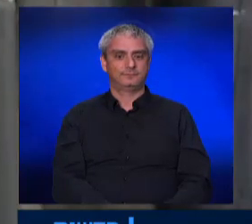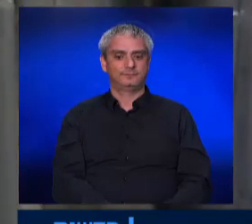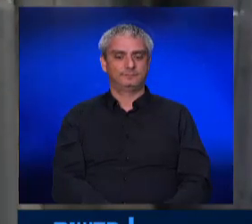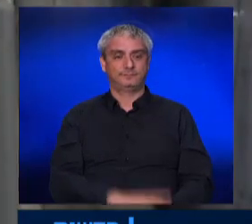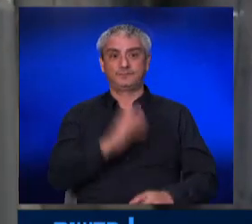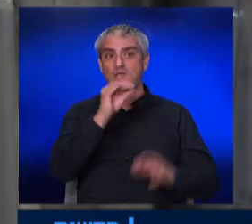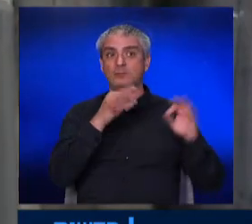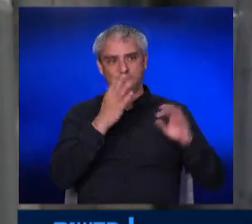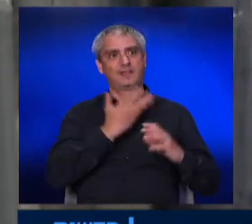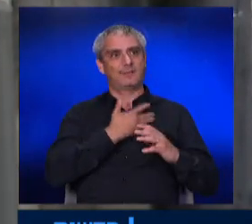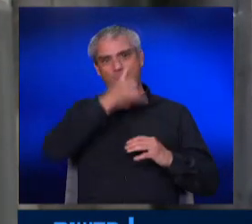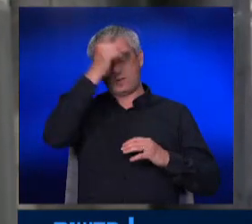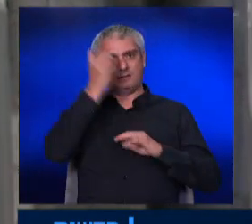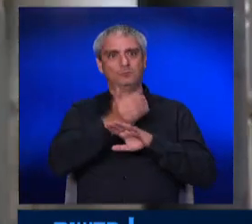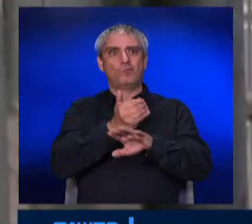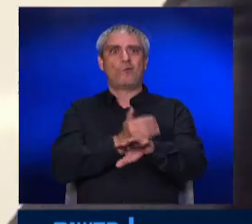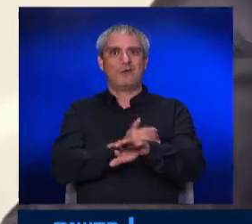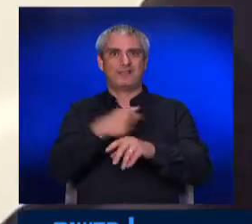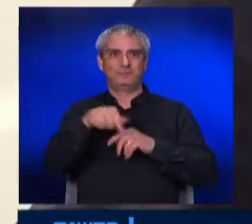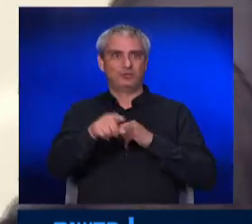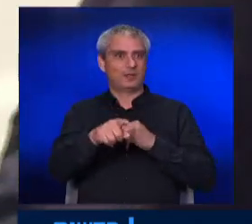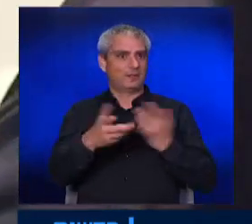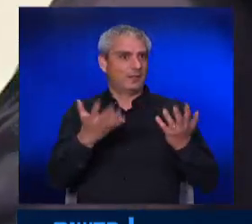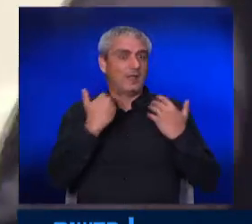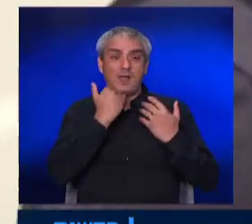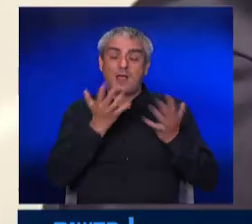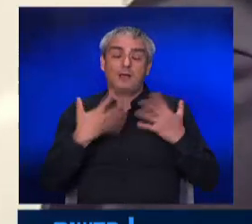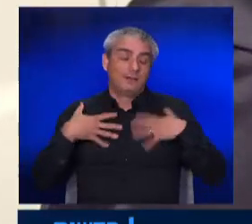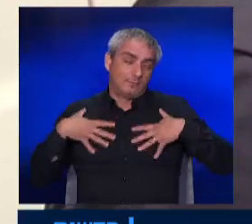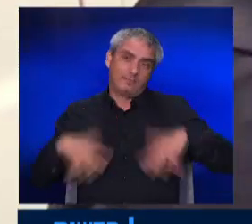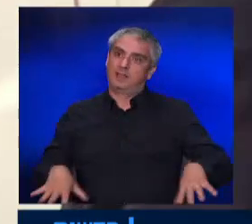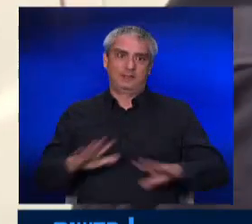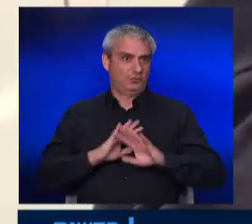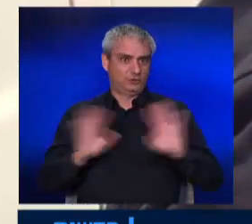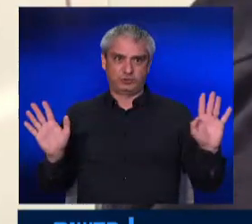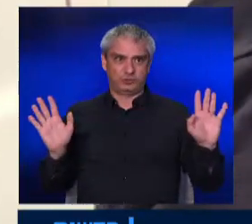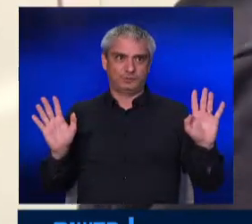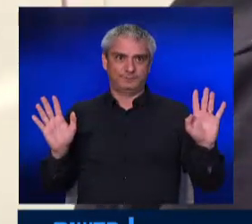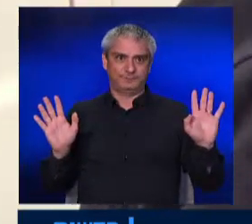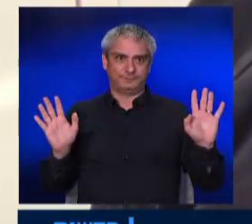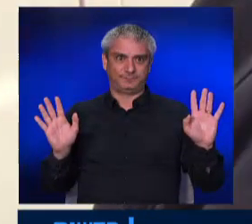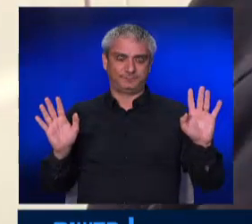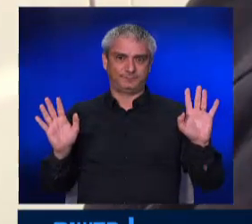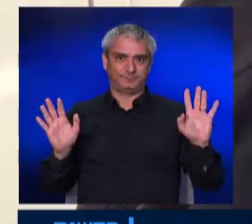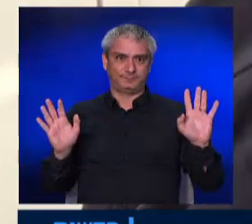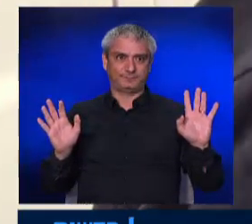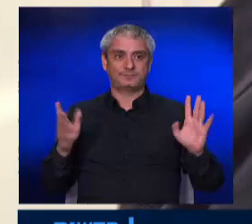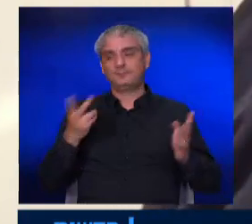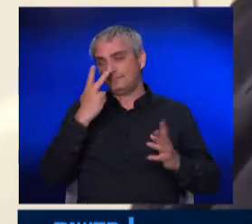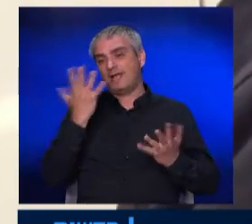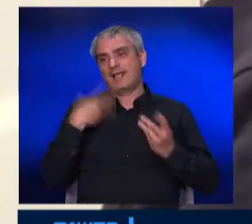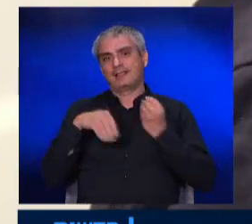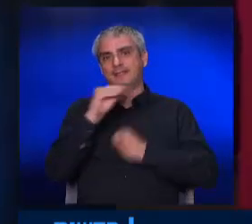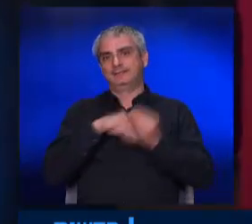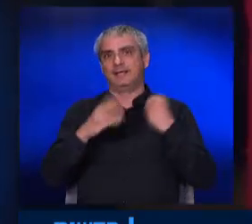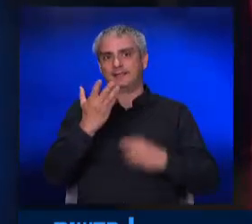בדרום ספרד קיבלו את הקיץ מוקדם במיוחד השנה. פתליחה. Estoy agobiante. Vamos a ver